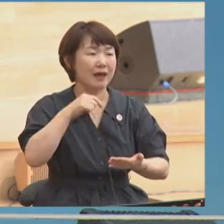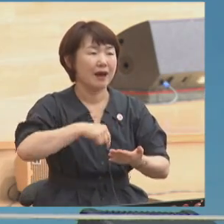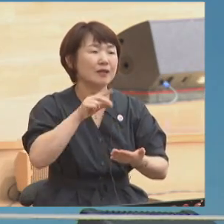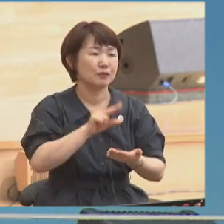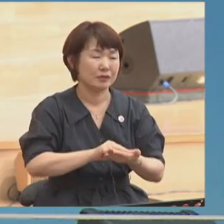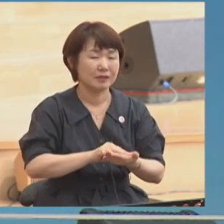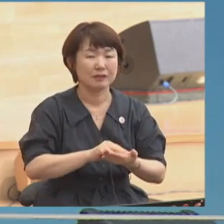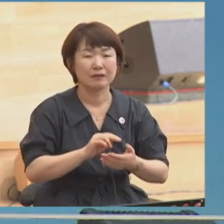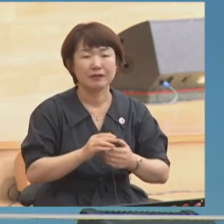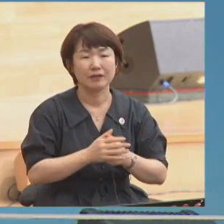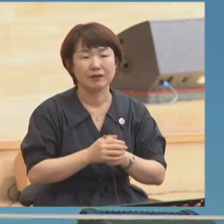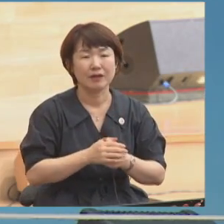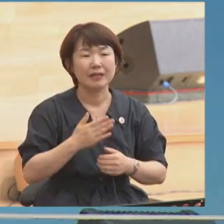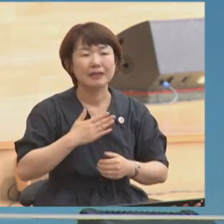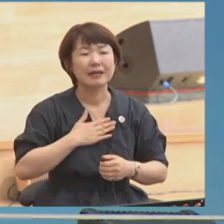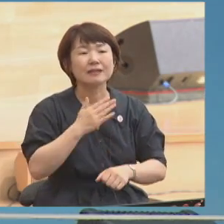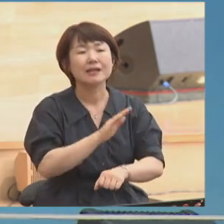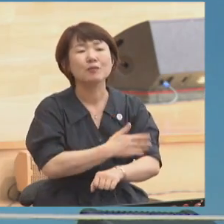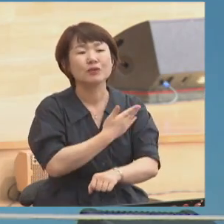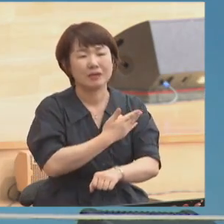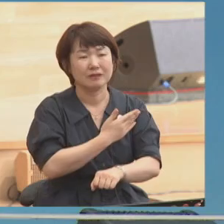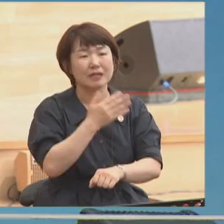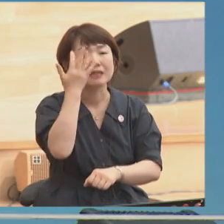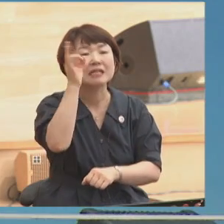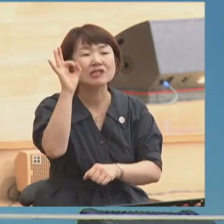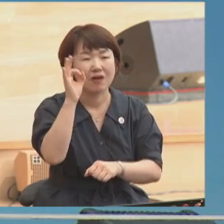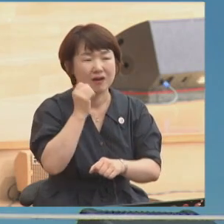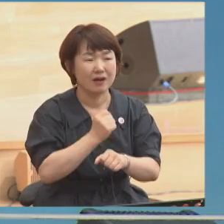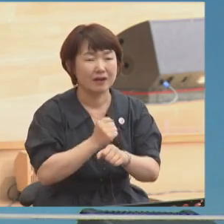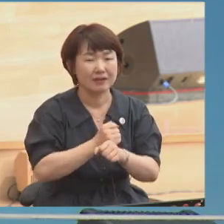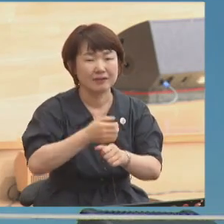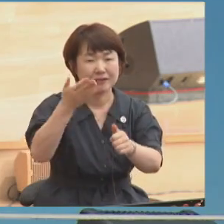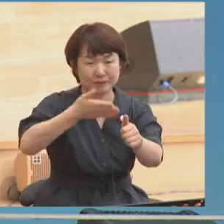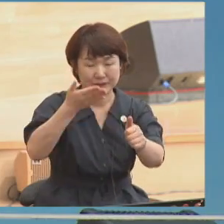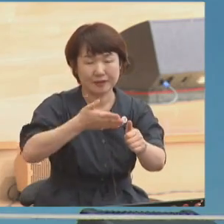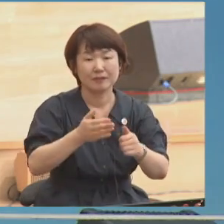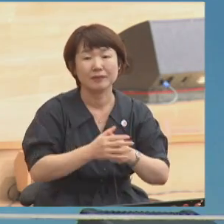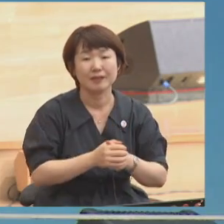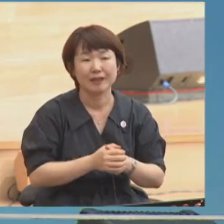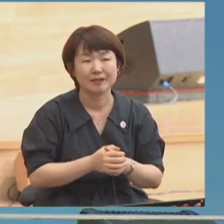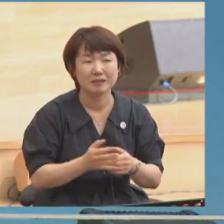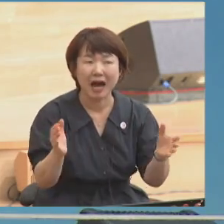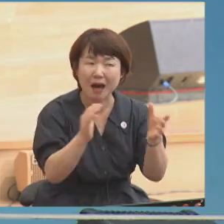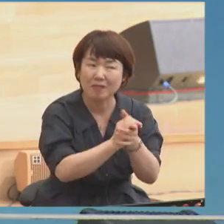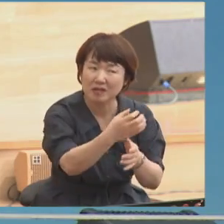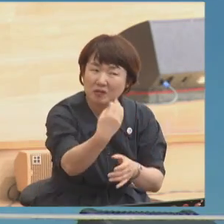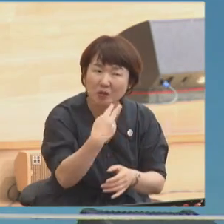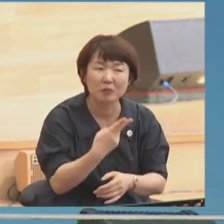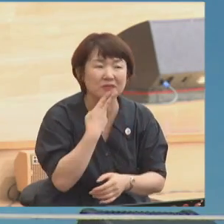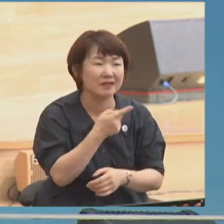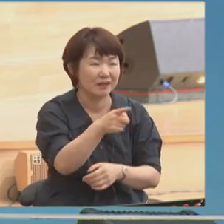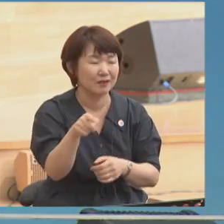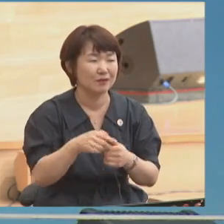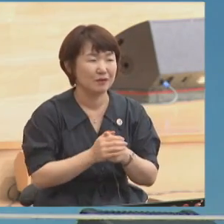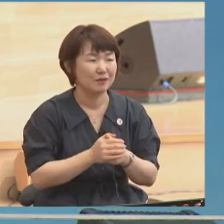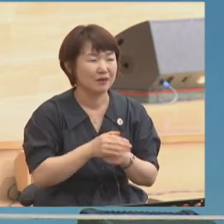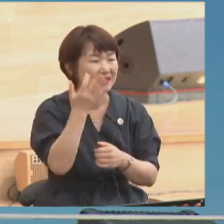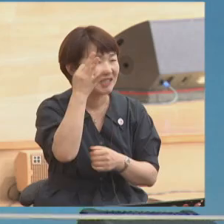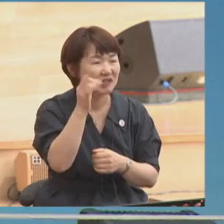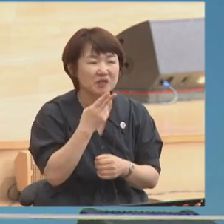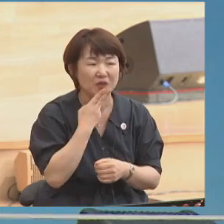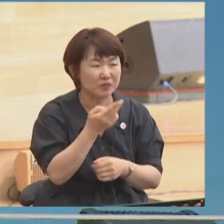내 문제라는 사실을 인정할 수 있기를 바랍니다. 아멘. 아멘 또 살살 하잖아 봐. 인정을